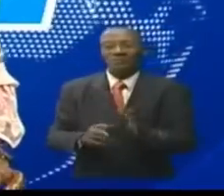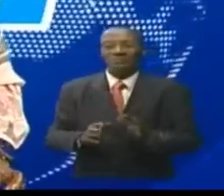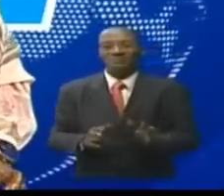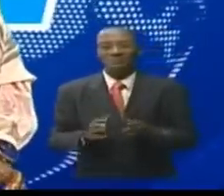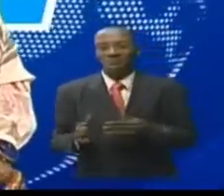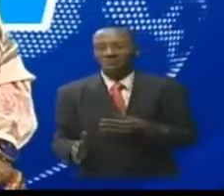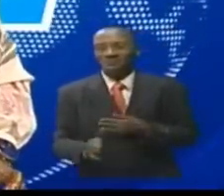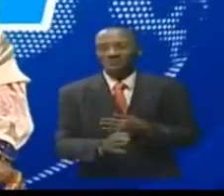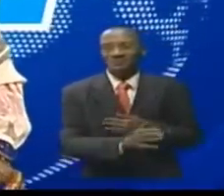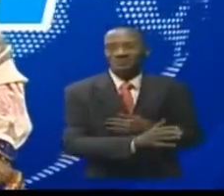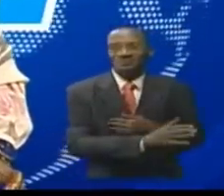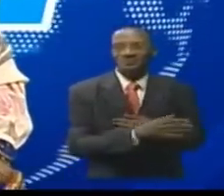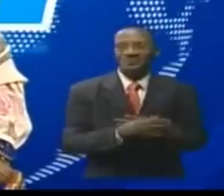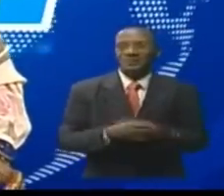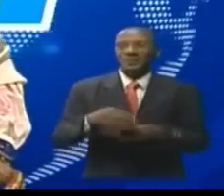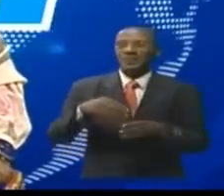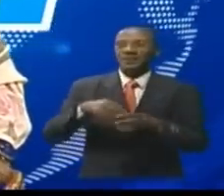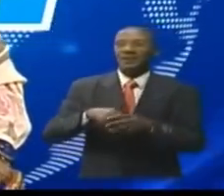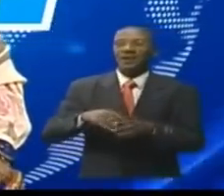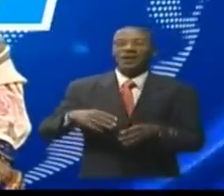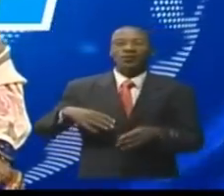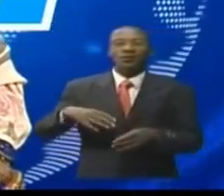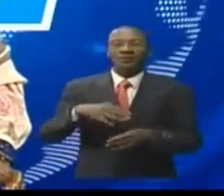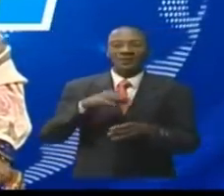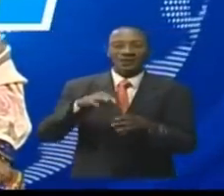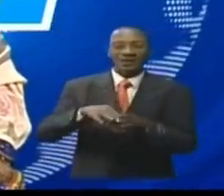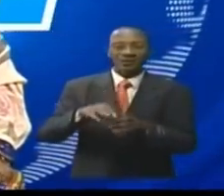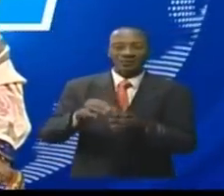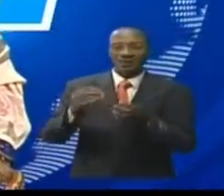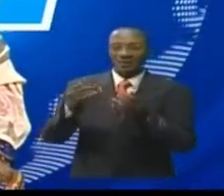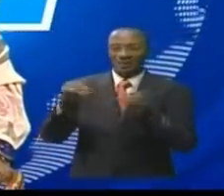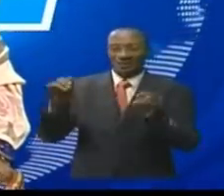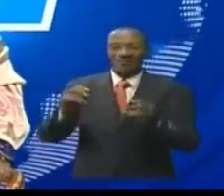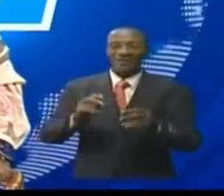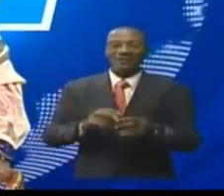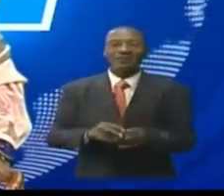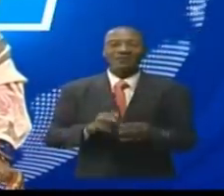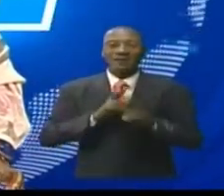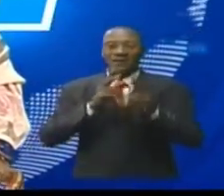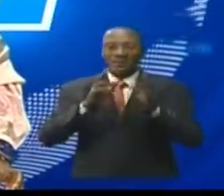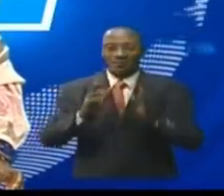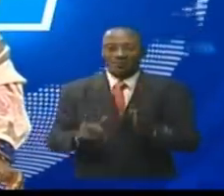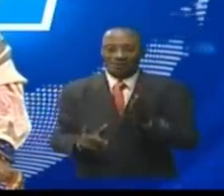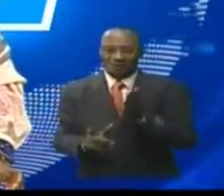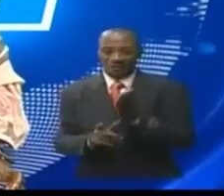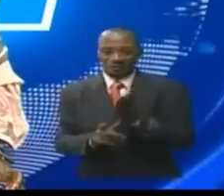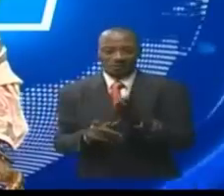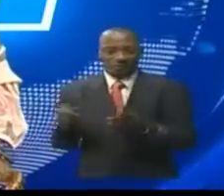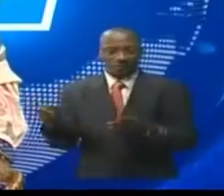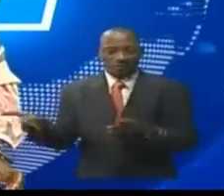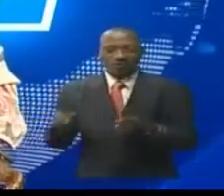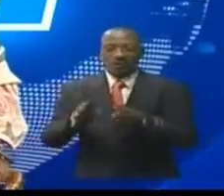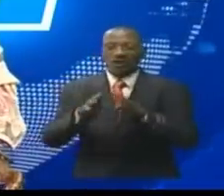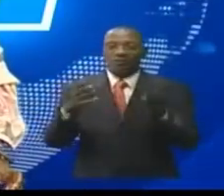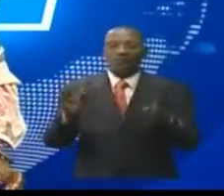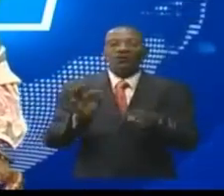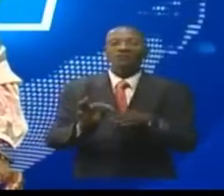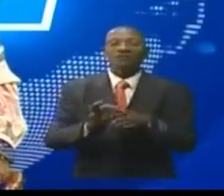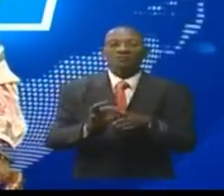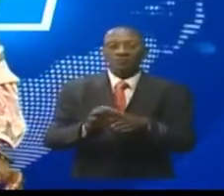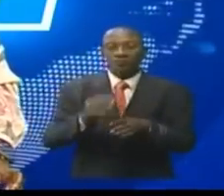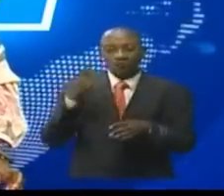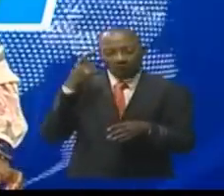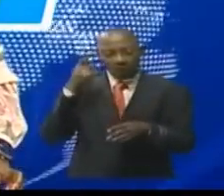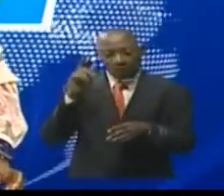la CENI, le rapporteur adjoint Paul Mouindo vient de lancer la formation des juristes de cette institution sur le